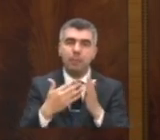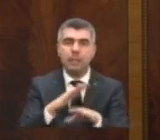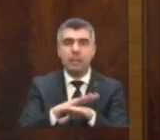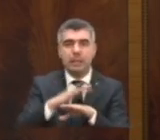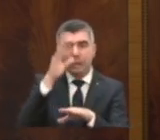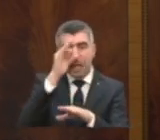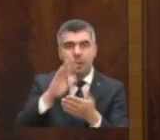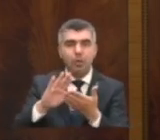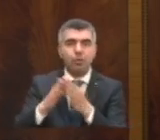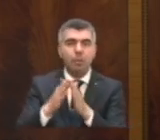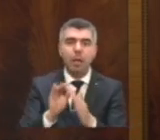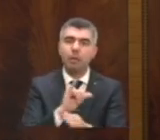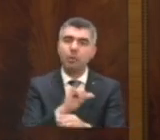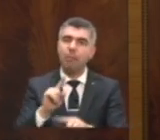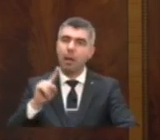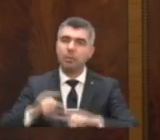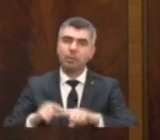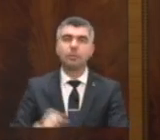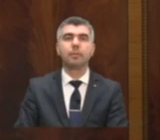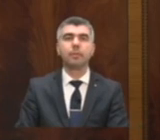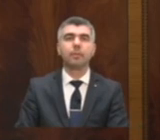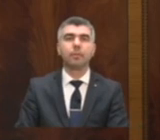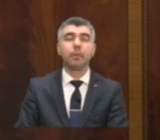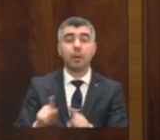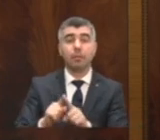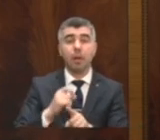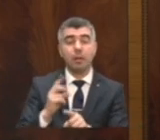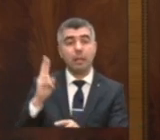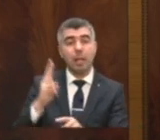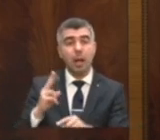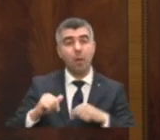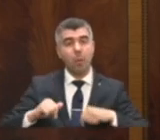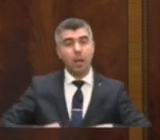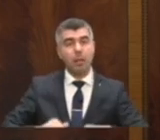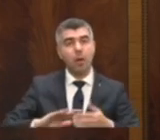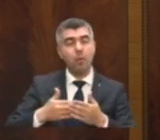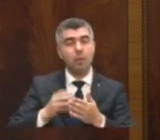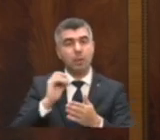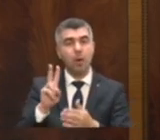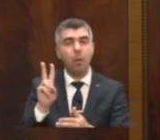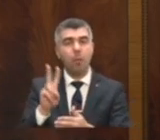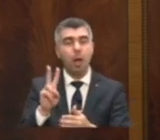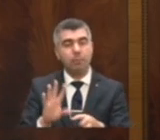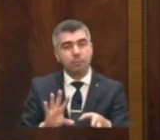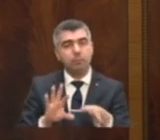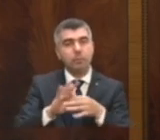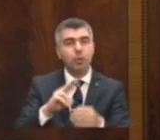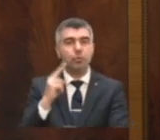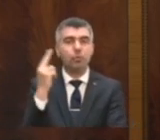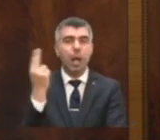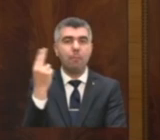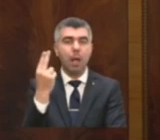أو جمعوية فئوية. هذا وقد أطلقت الوزارة خلال شهر أبريل الماضي عرض وطني للتخييم بشراكة مع الجامعة الوطنية